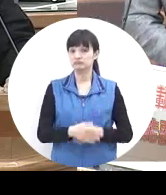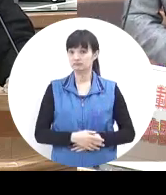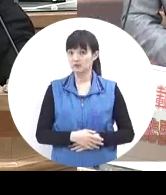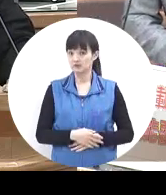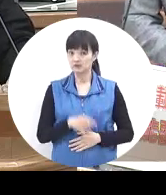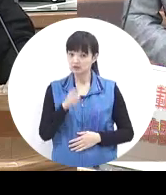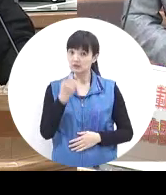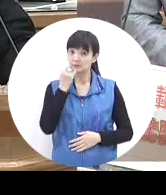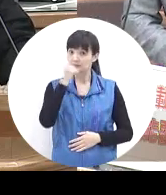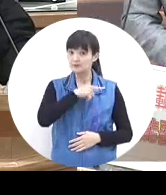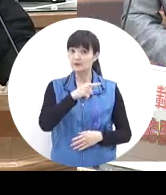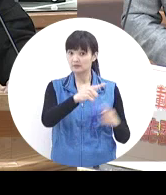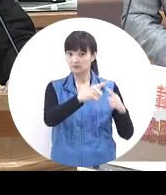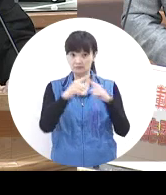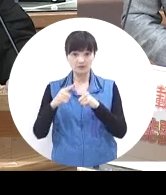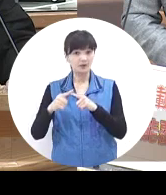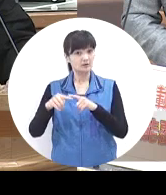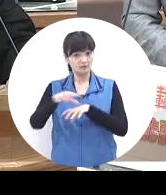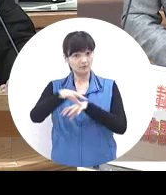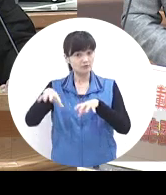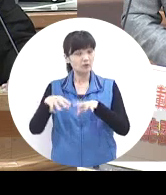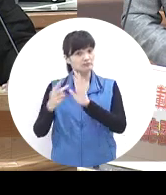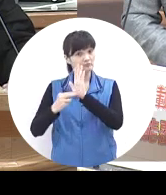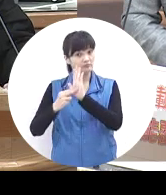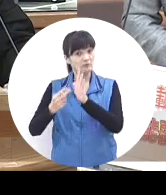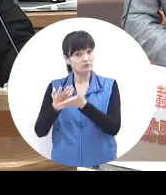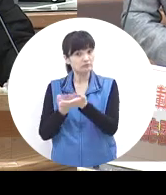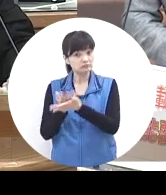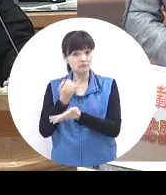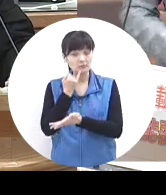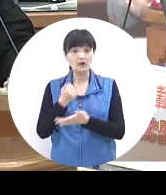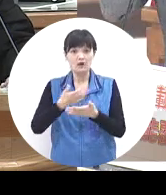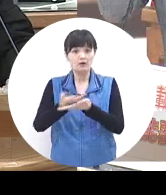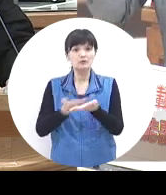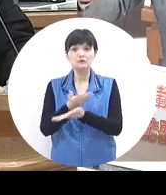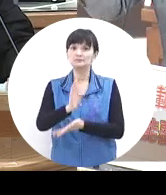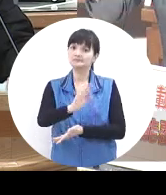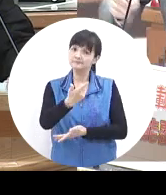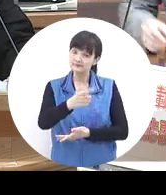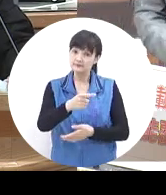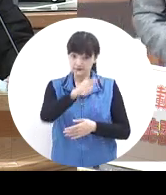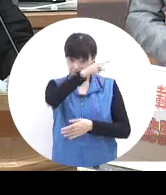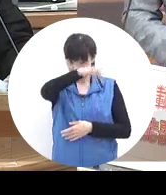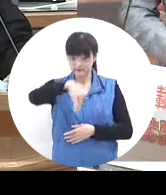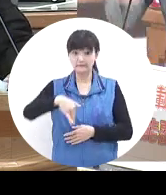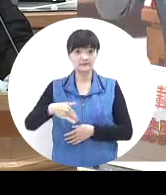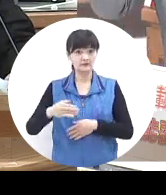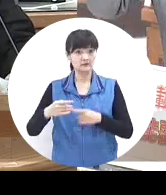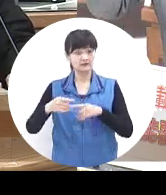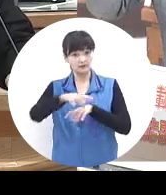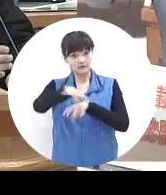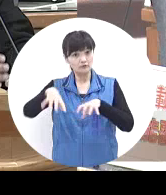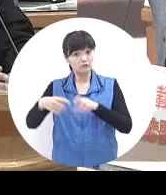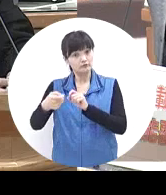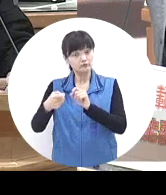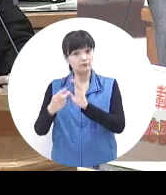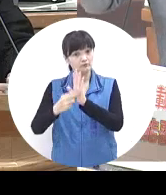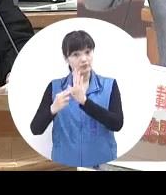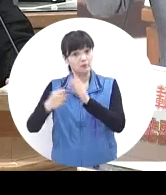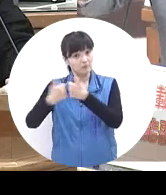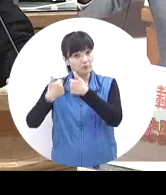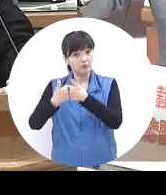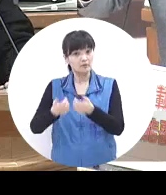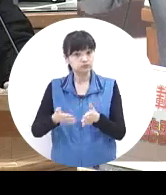做到？ 我们会继续沟通，好不好？ 不是，继续沟通就是在地方上做沟通嘛。 啊， 第二个， 继续跟地方 我是